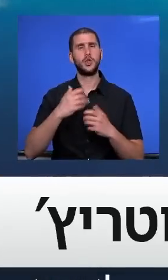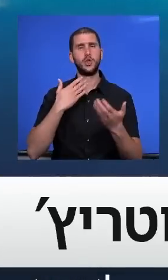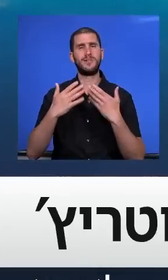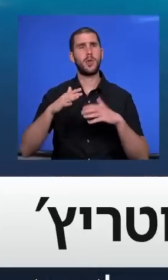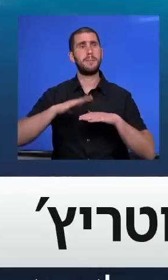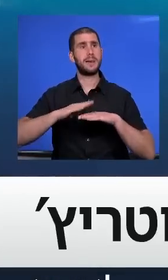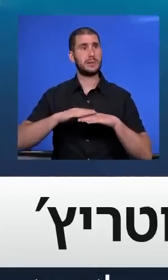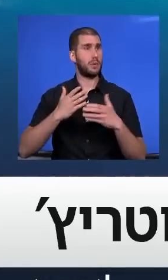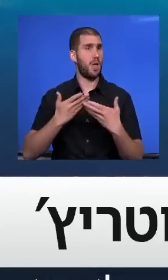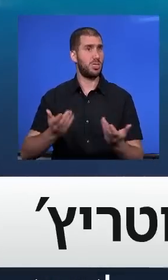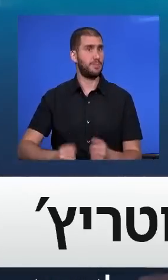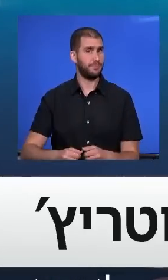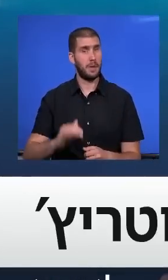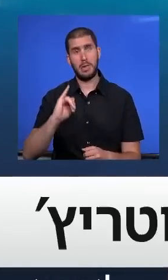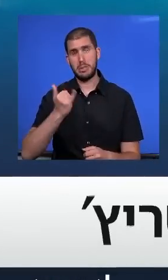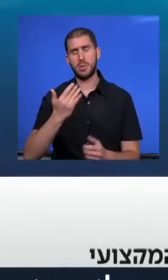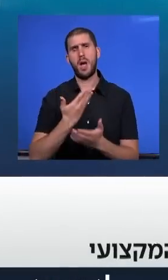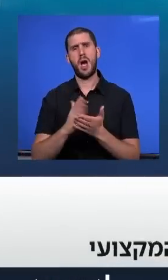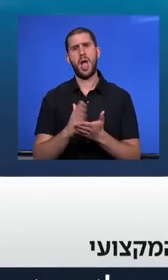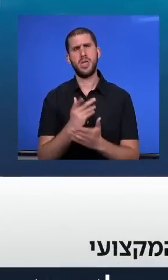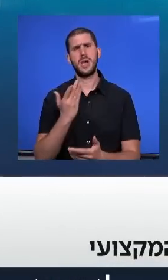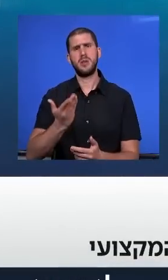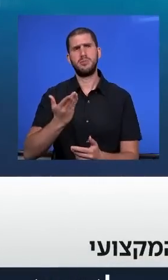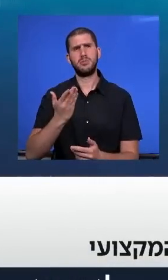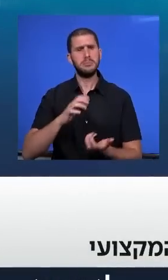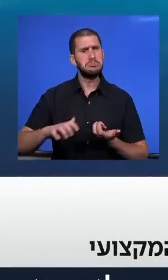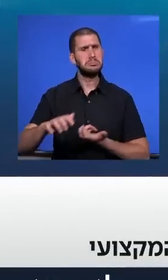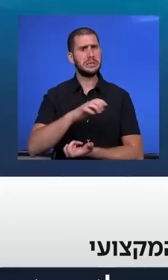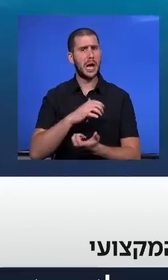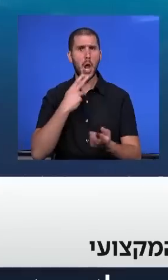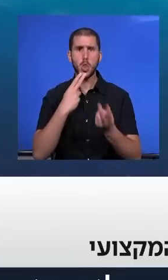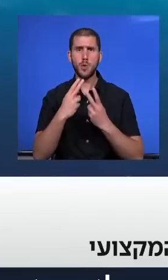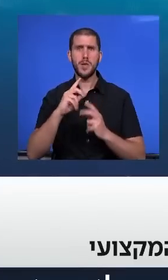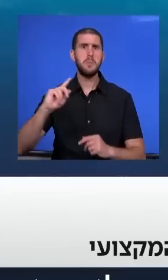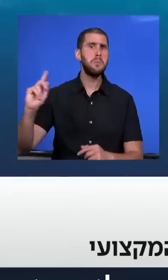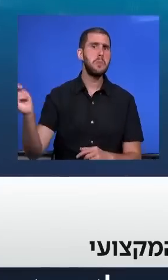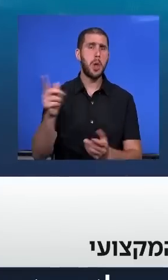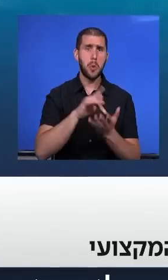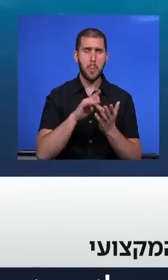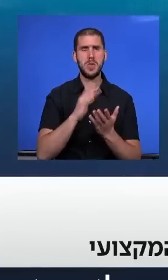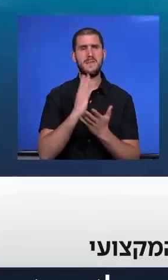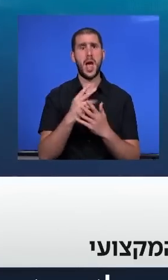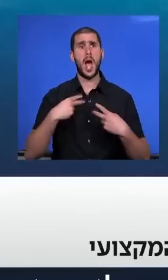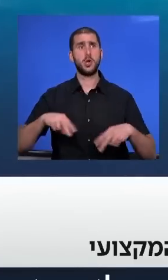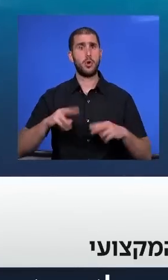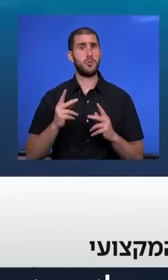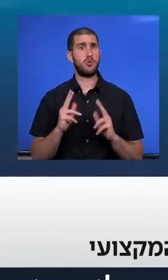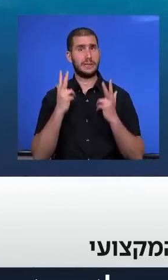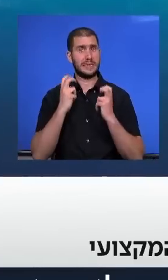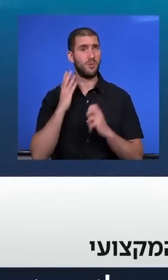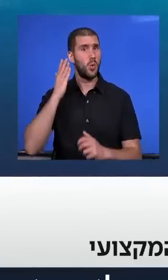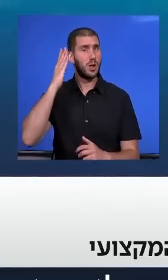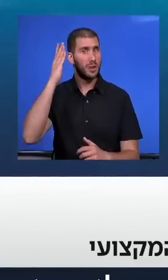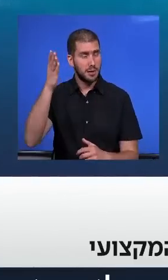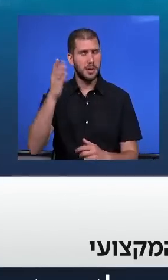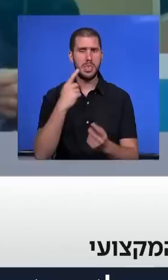אין? נכון מיכל, ממש ככה, החלטה שמסעירה, מעוררת תגובות מכל עבר, מעוררת חששות ממה שצפוי לנו מכאן ולהבא,